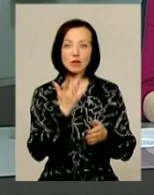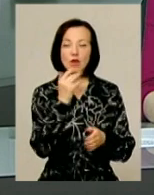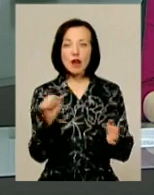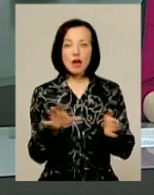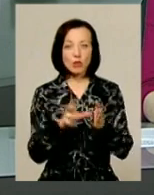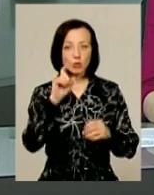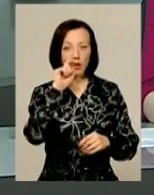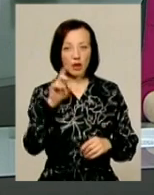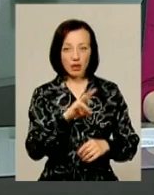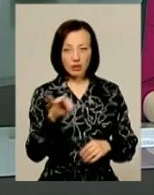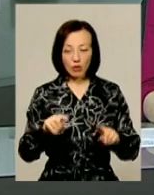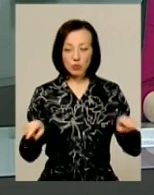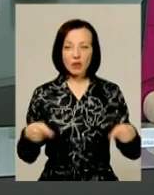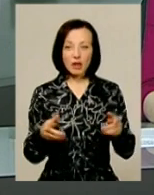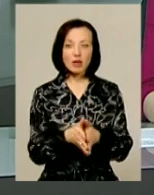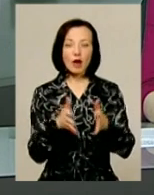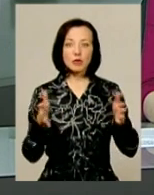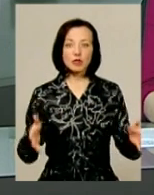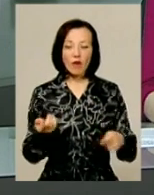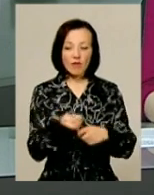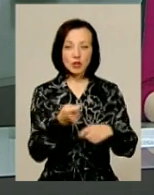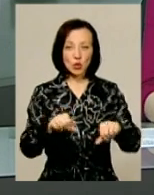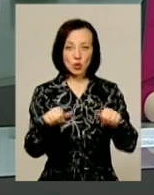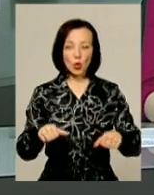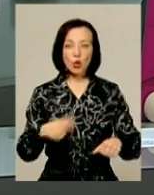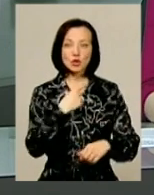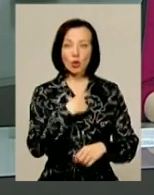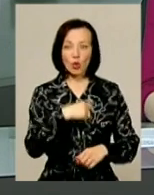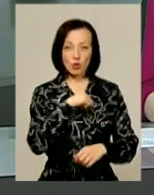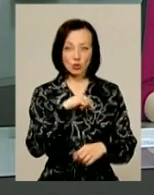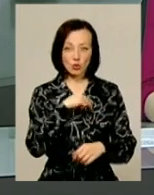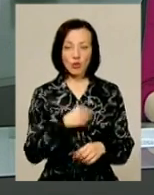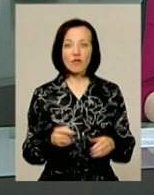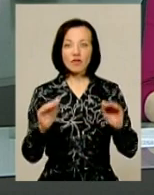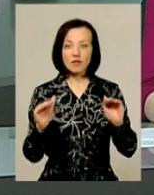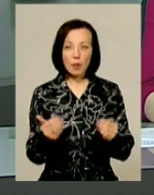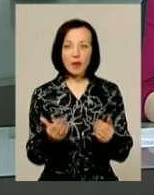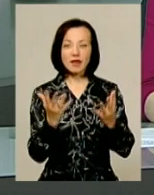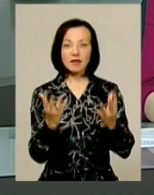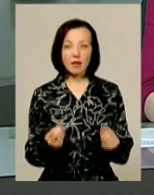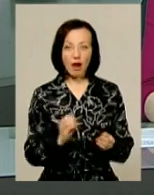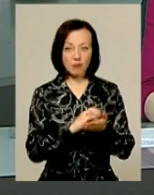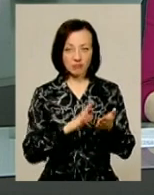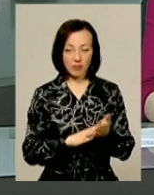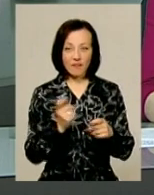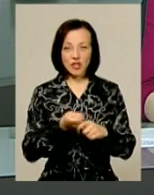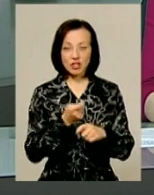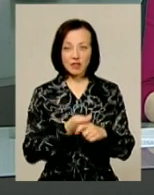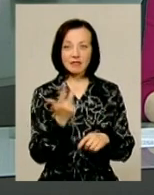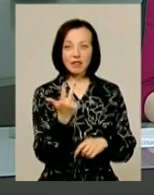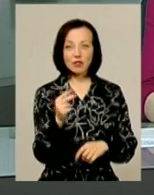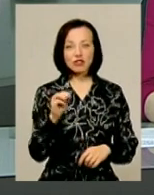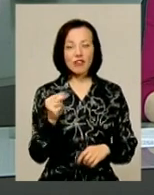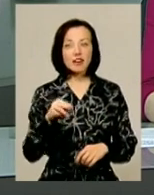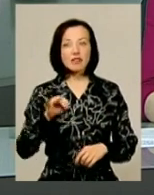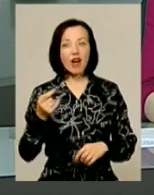рекорд України – утворили найбільшу вишиту сорочку. Усе у рамках відзначення Дня вишиванки. Щорічно у 3-4 травня в